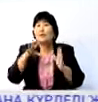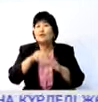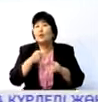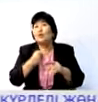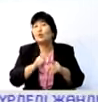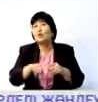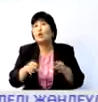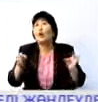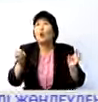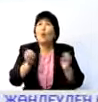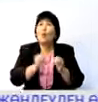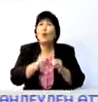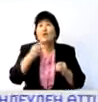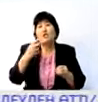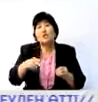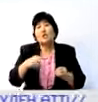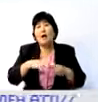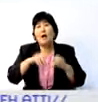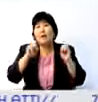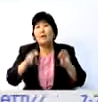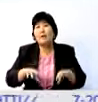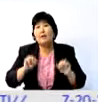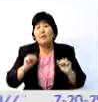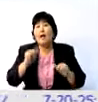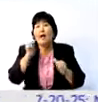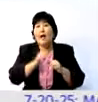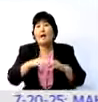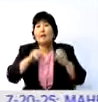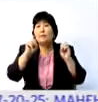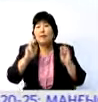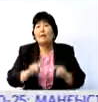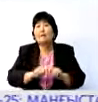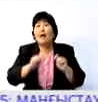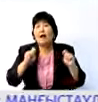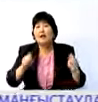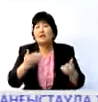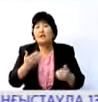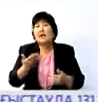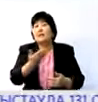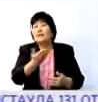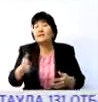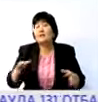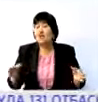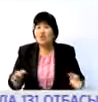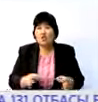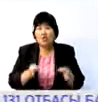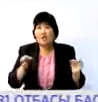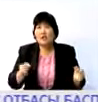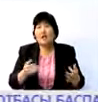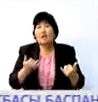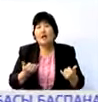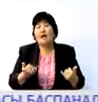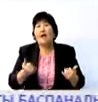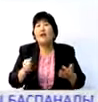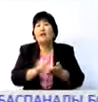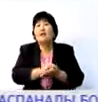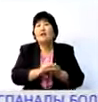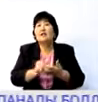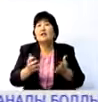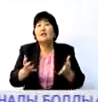ішінде 10-20 мамандық болуы мүмкін. Сол әр мамандықты ашам деп, сіздерге ешқандай жаңағындай лицензия